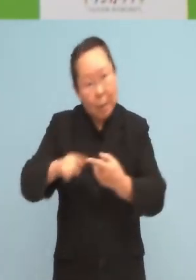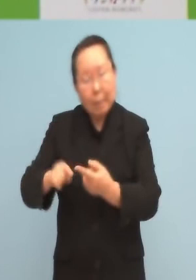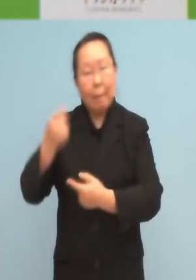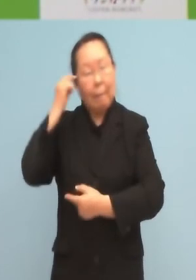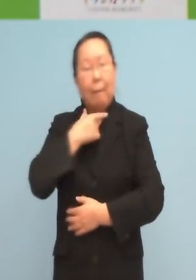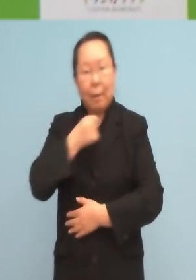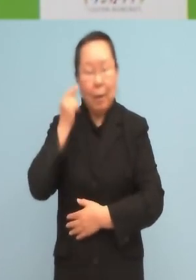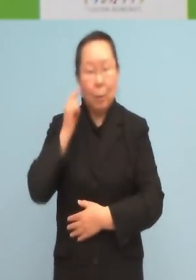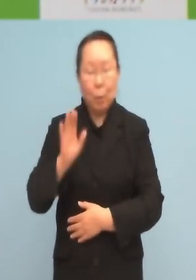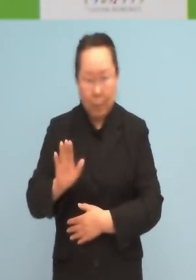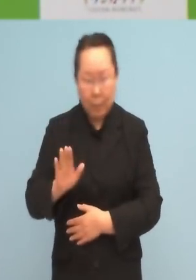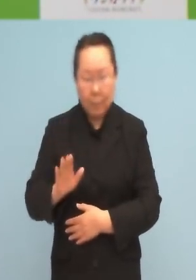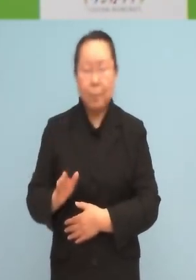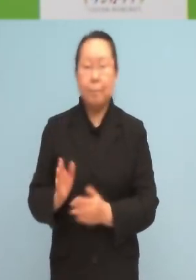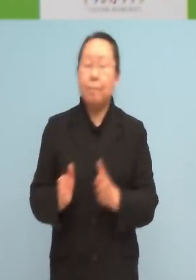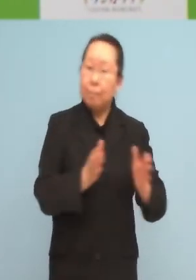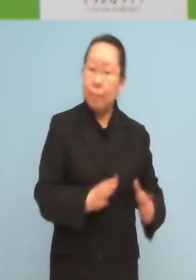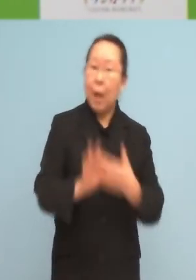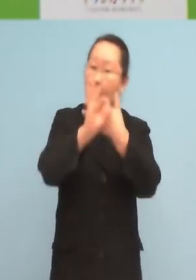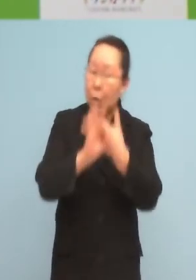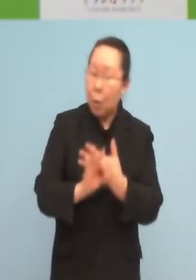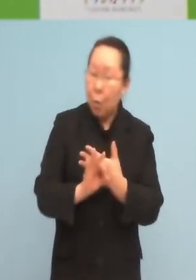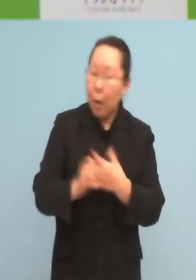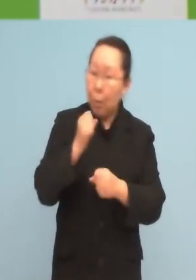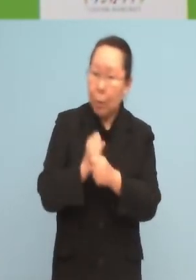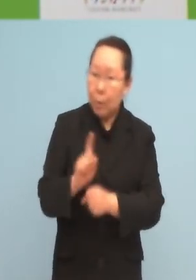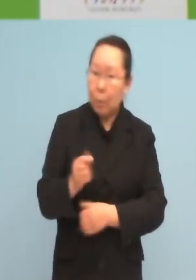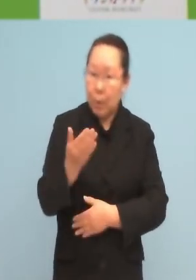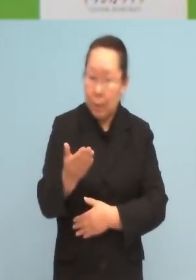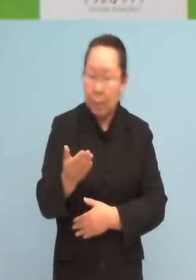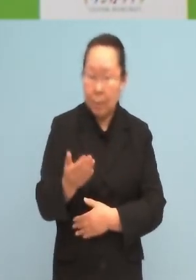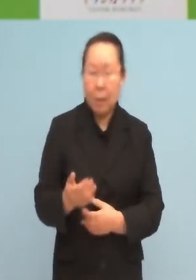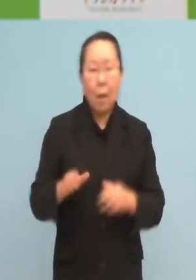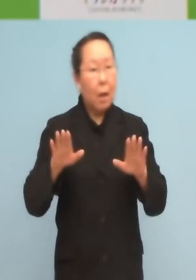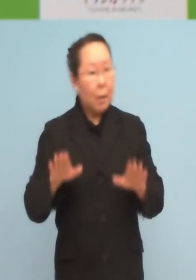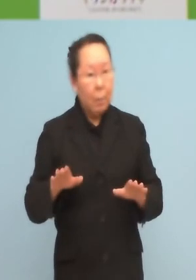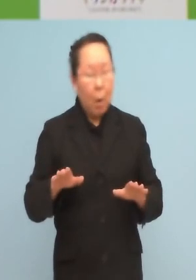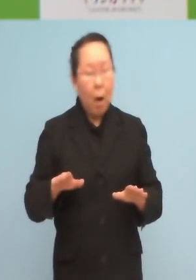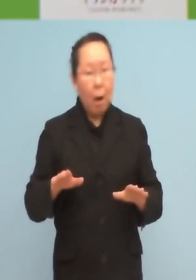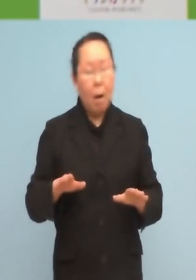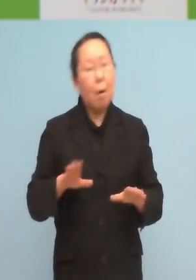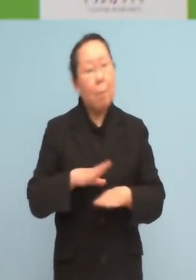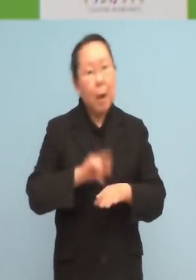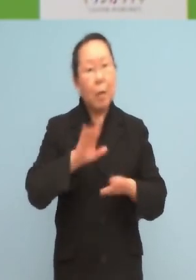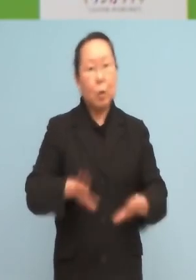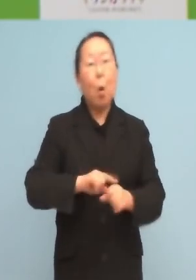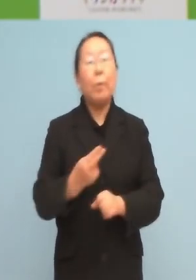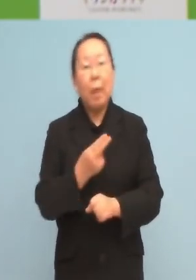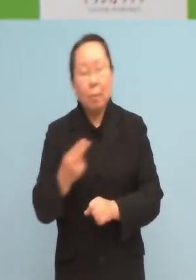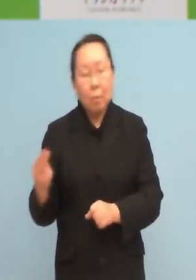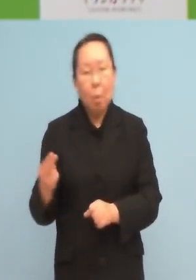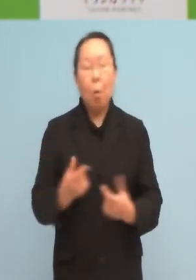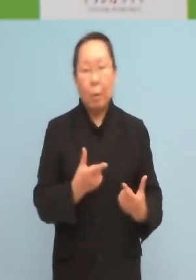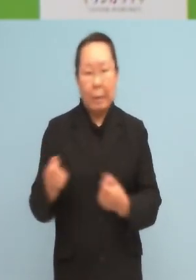。 そうすると条例制定についてはどうですかね。 今の段階ではまずは今年度正常に